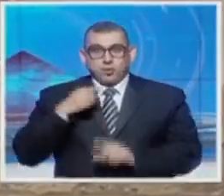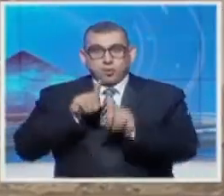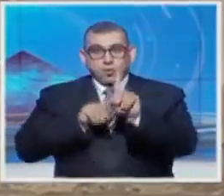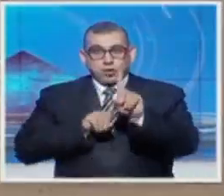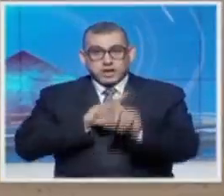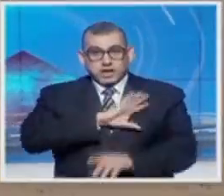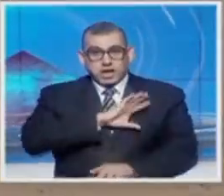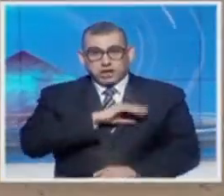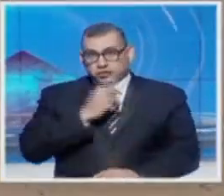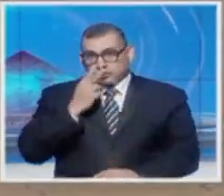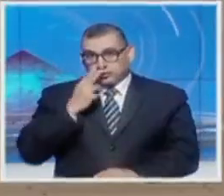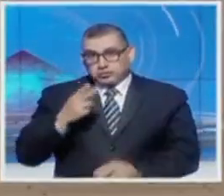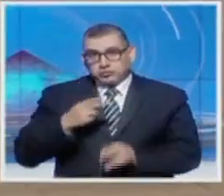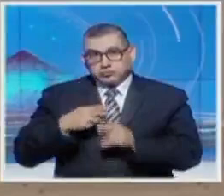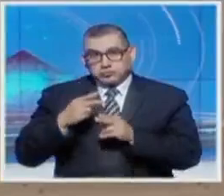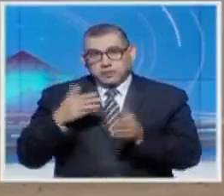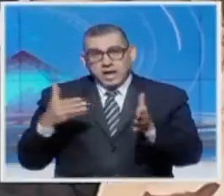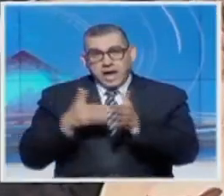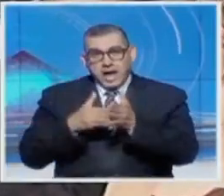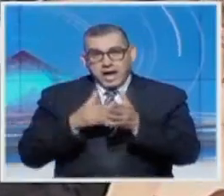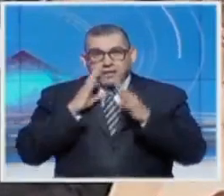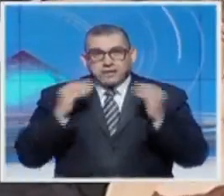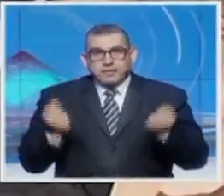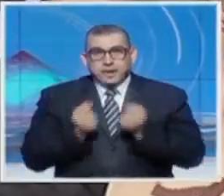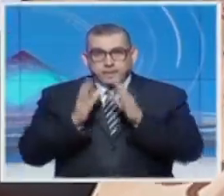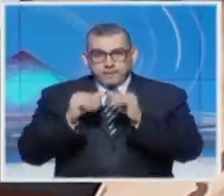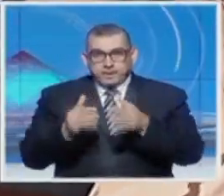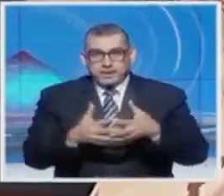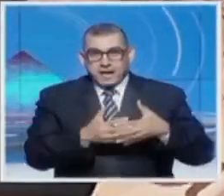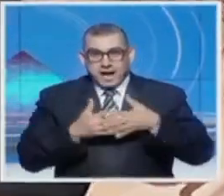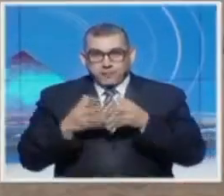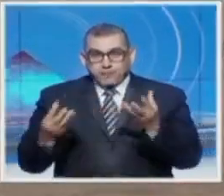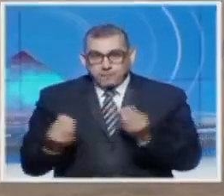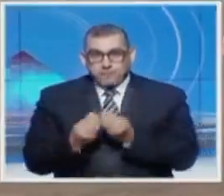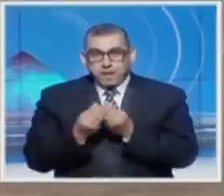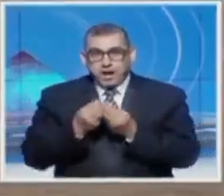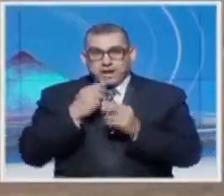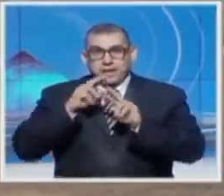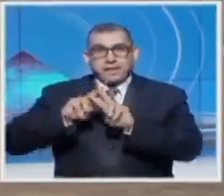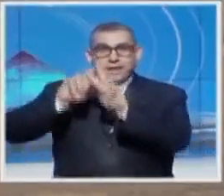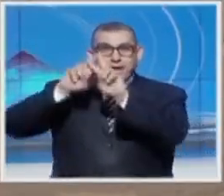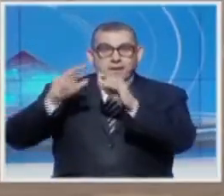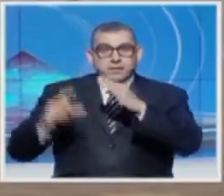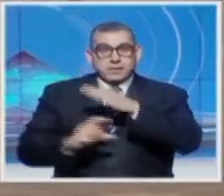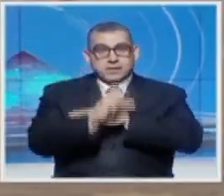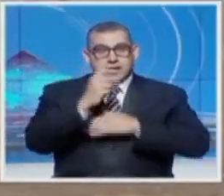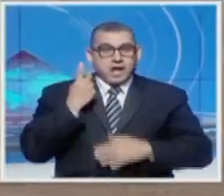وزير الدفاع يشهد المرحلة الختامية للتدريب المصري الأمريكي المشترك النجم الساطع